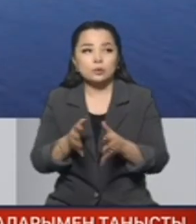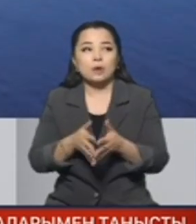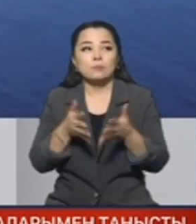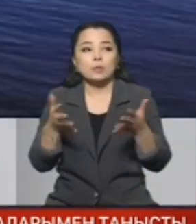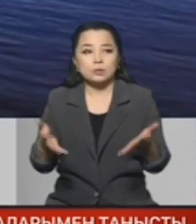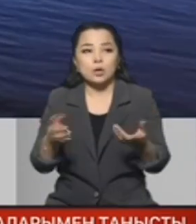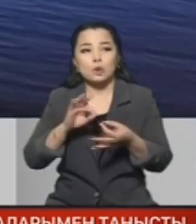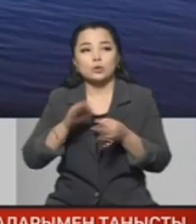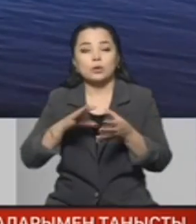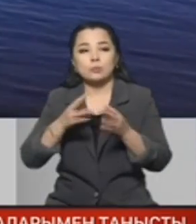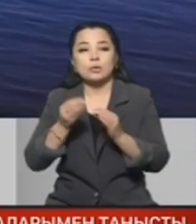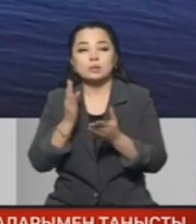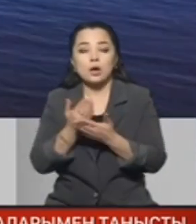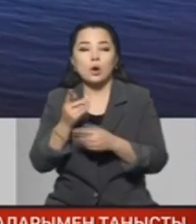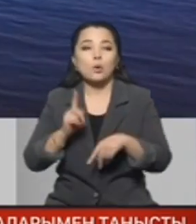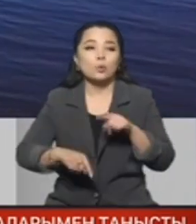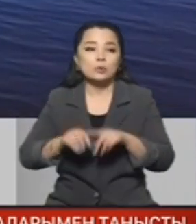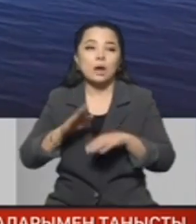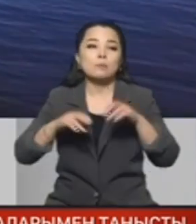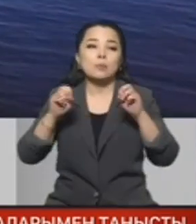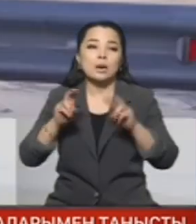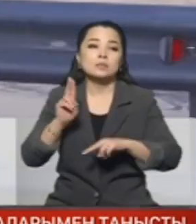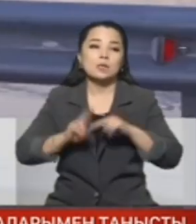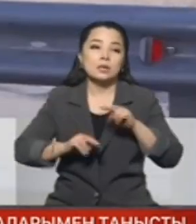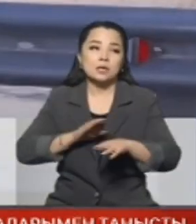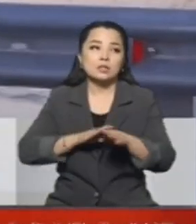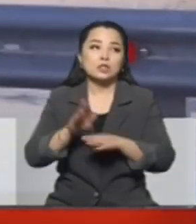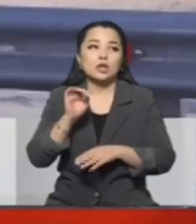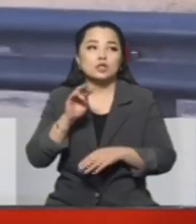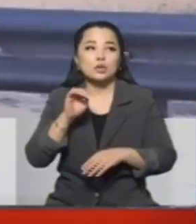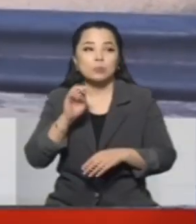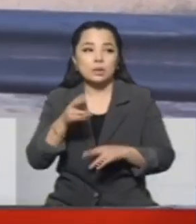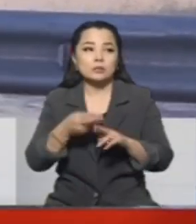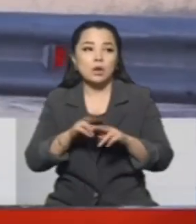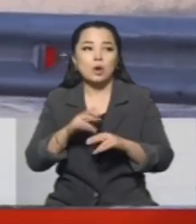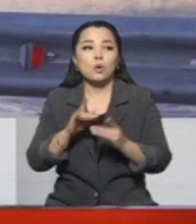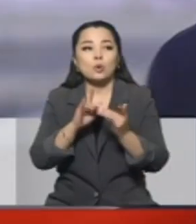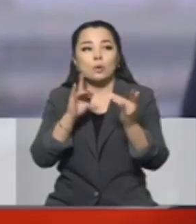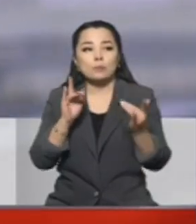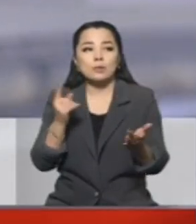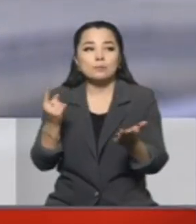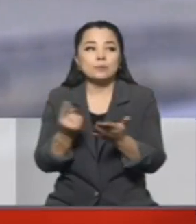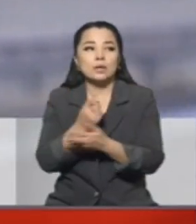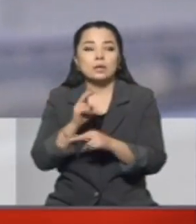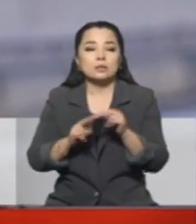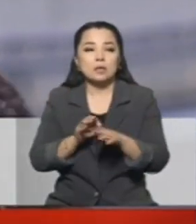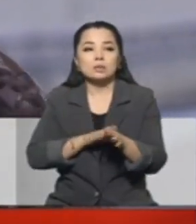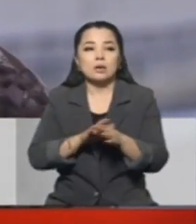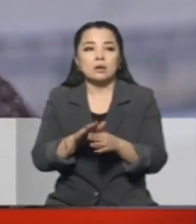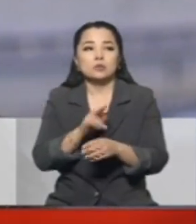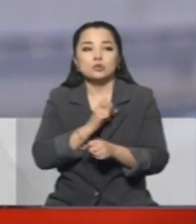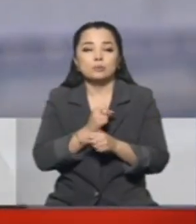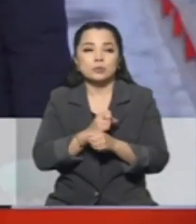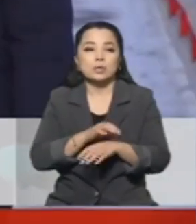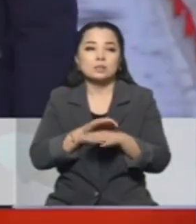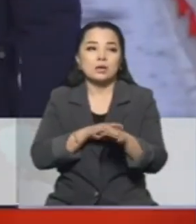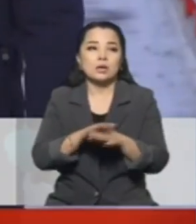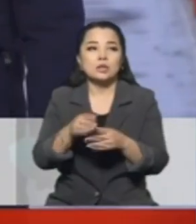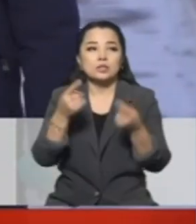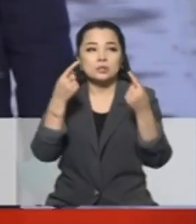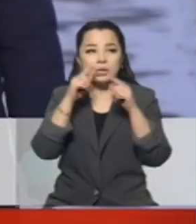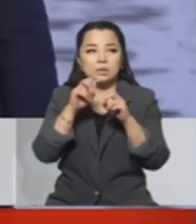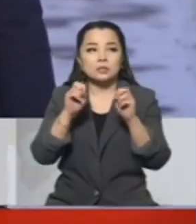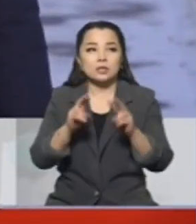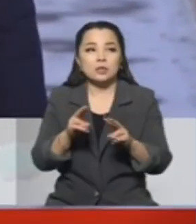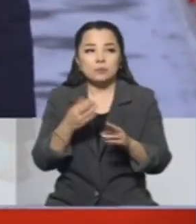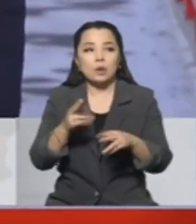ауқымды және күрделі болса да отандық мамандар салды. Кенжебек Жанзақ көпірдің алғашқы тас қаланғаннан бастап жұмыс істеп жүр. Шетелде инженер